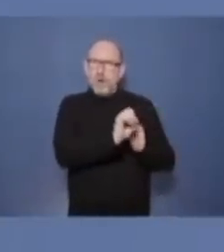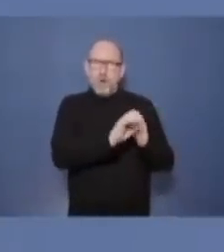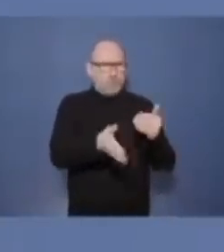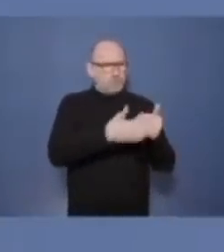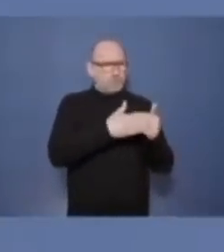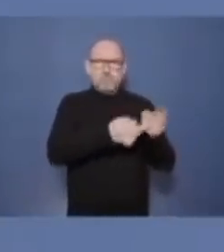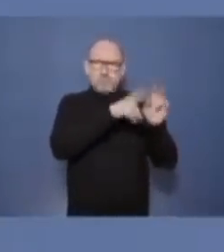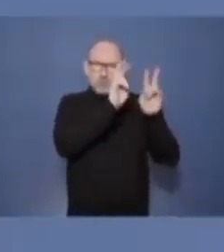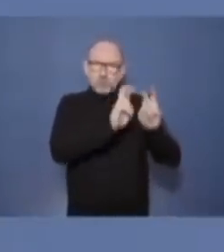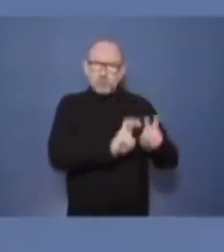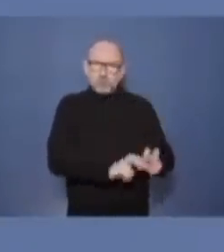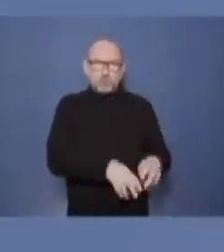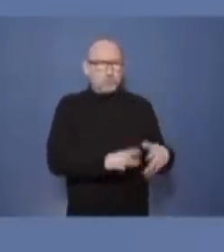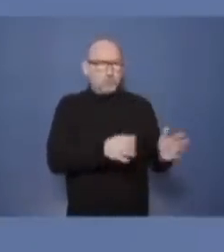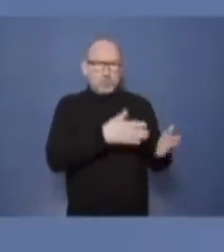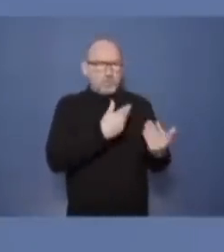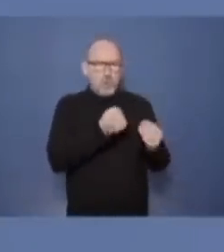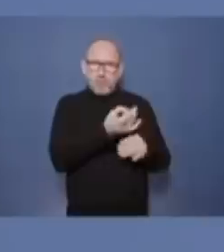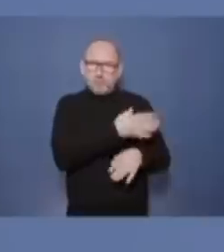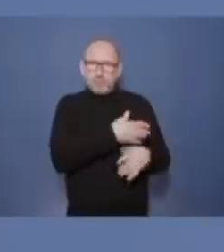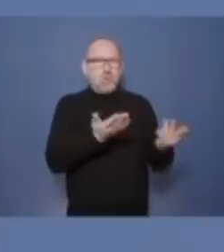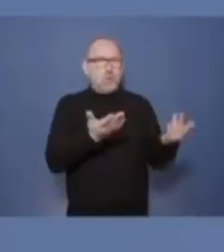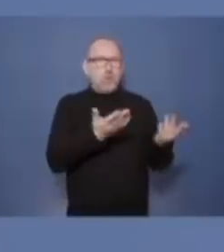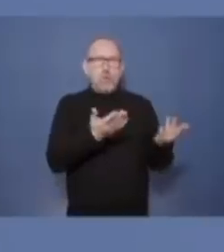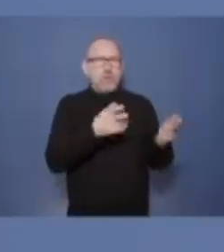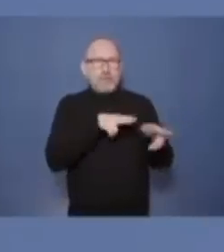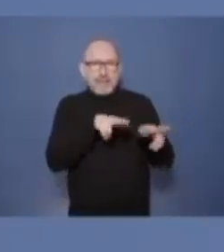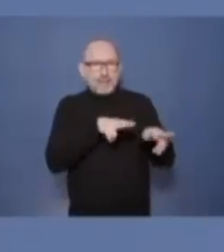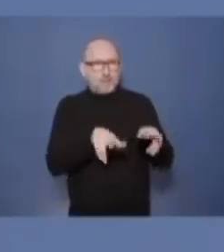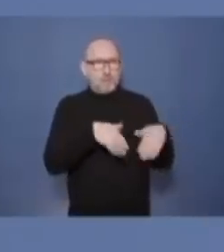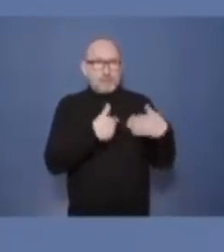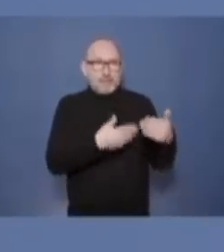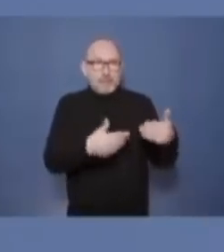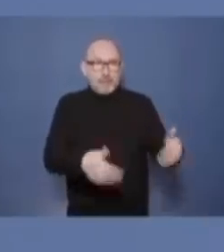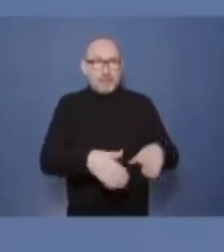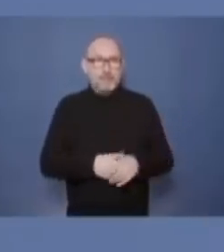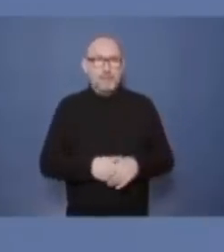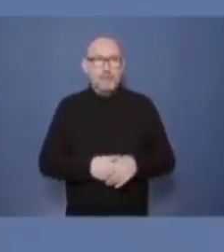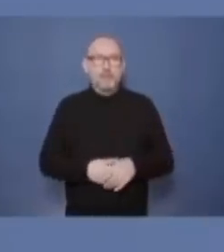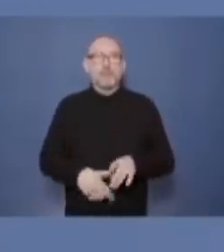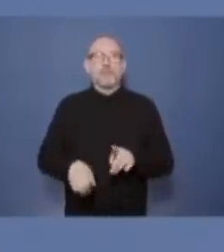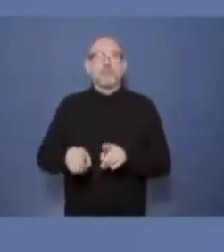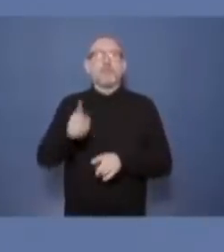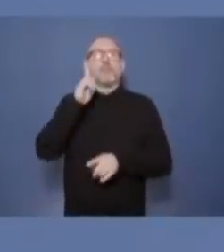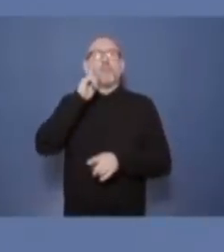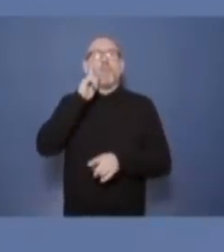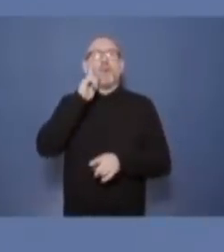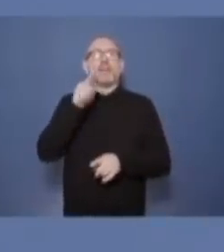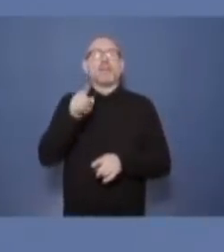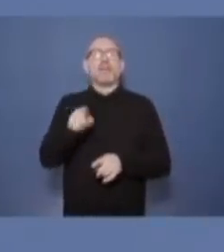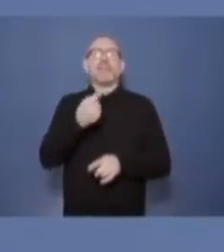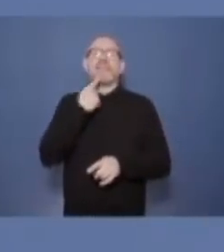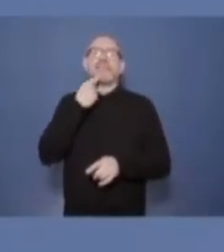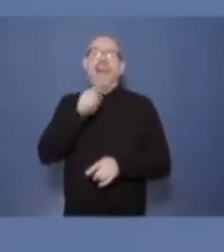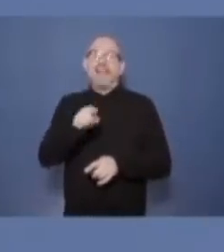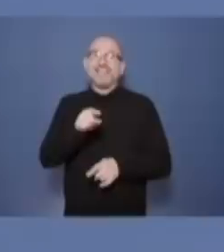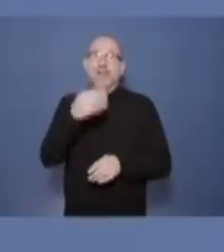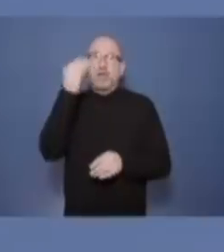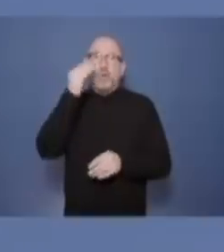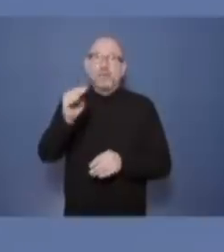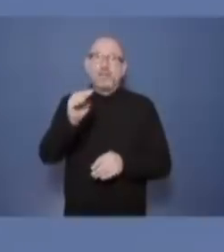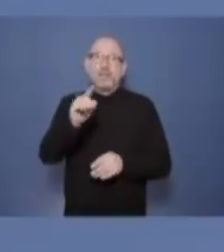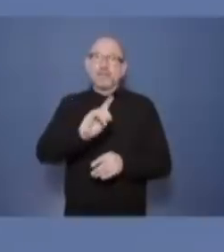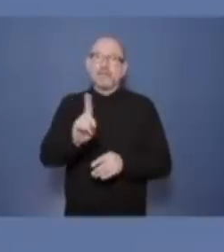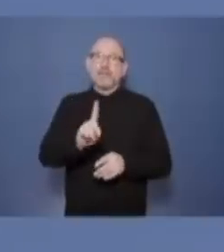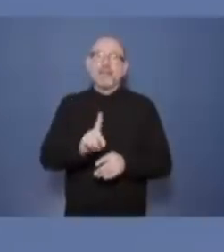Studie dann nicht zur Kenntnis nimmt oder nicht darauf reagiert. Also ich möchte gerne richtigstellen, ich habe nicht das kommentiere ich nicht gesagt, sondern wir kommentieren